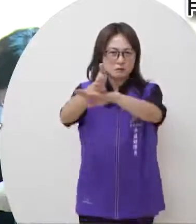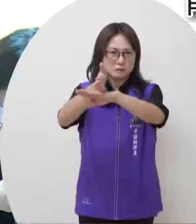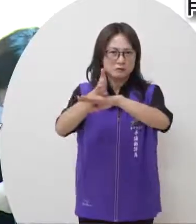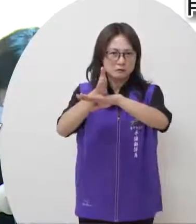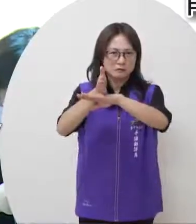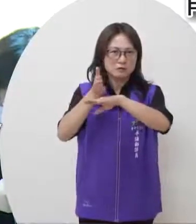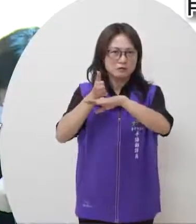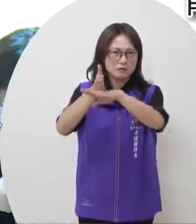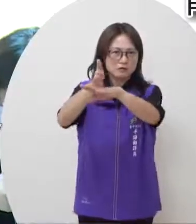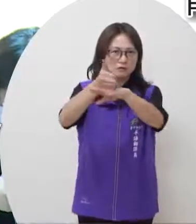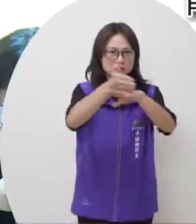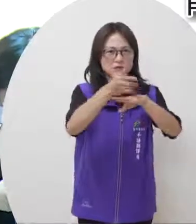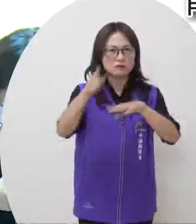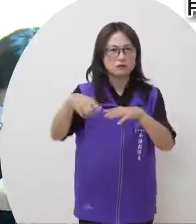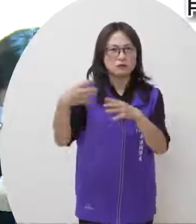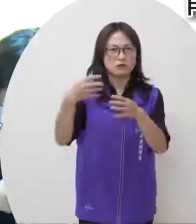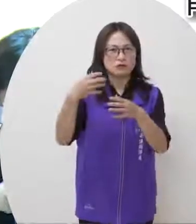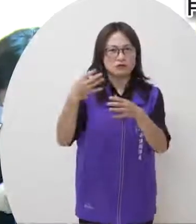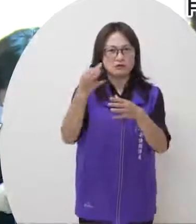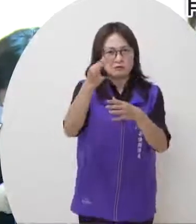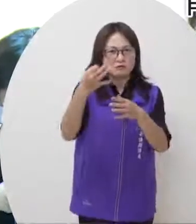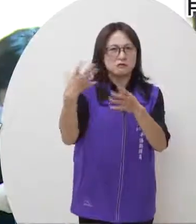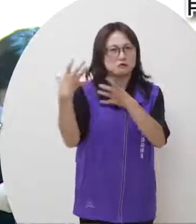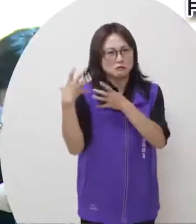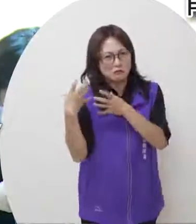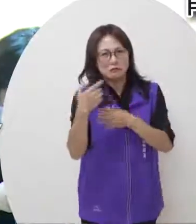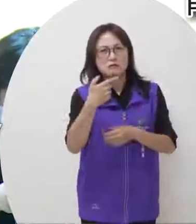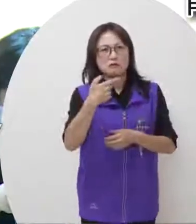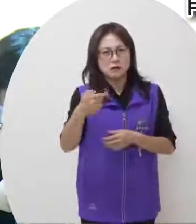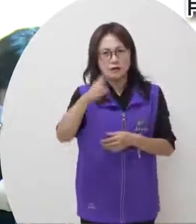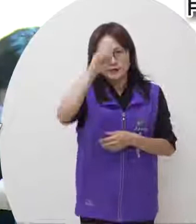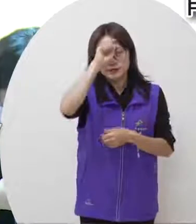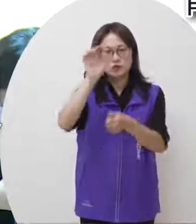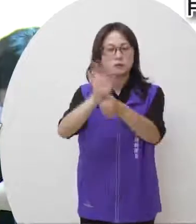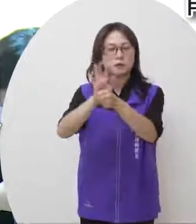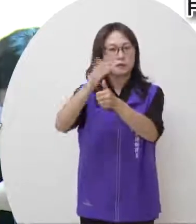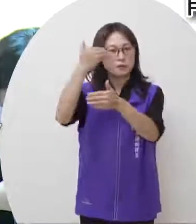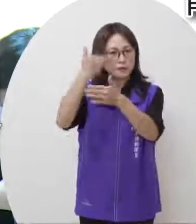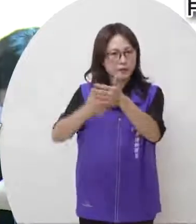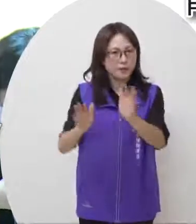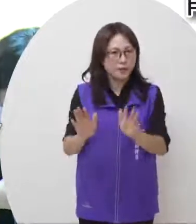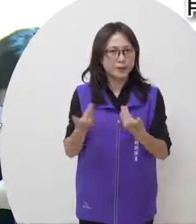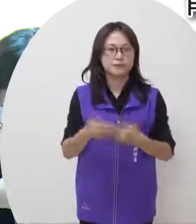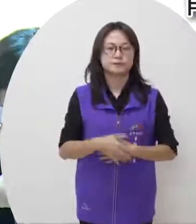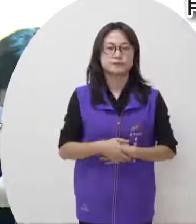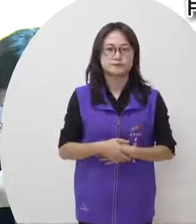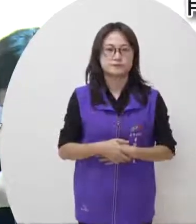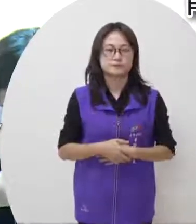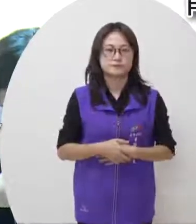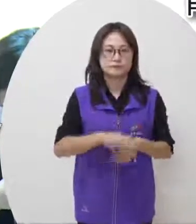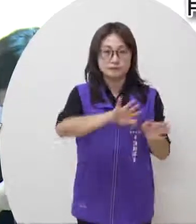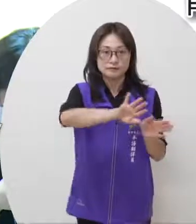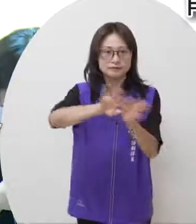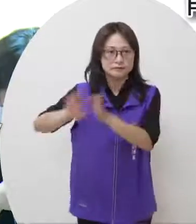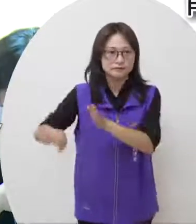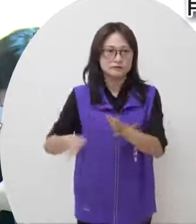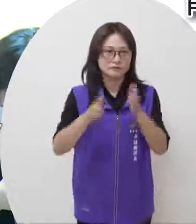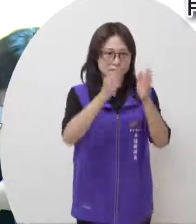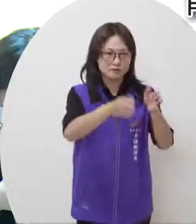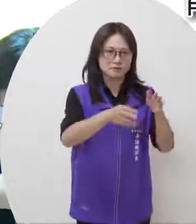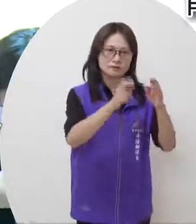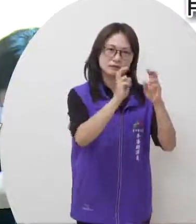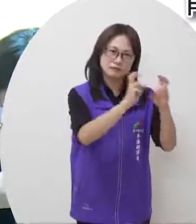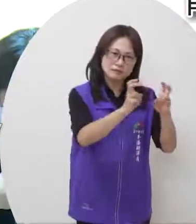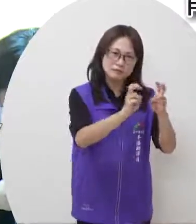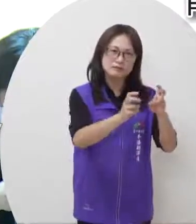适度性的这个支持，所以双十公车1月25号上线。另外今年也针对很多大众运输到不了的末